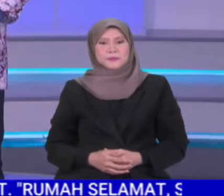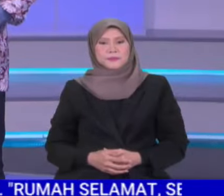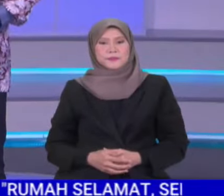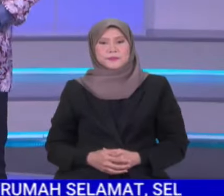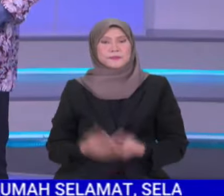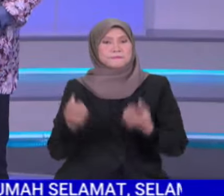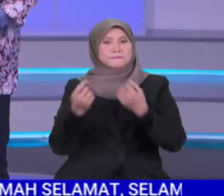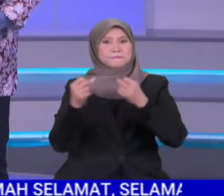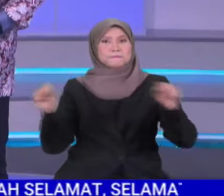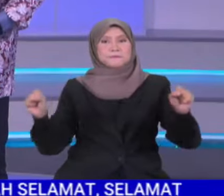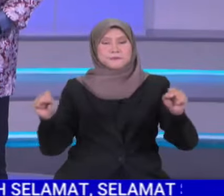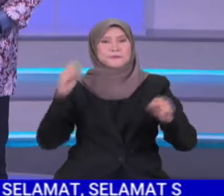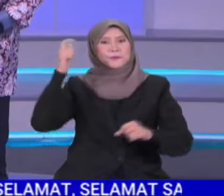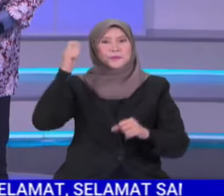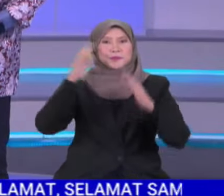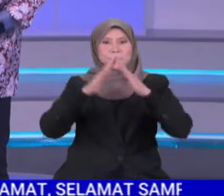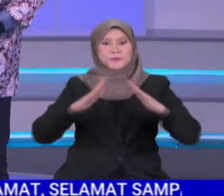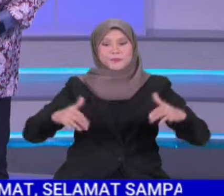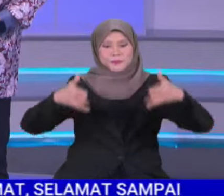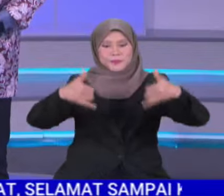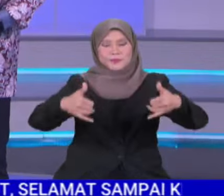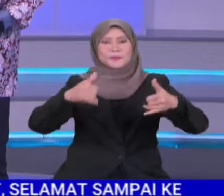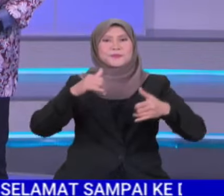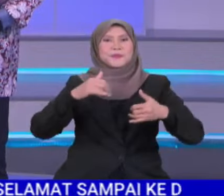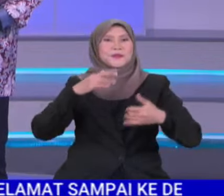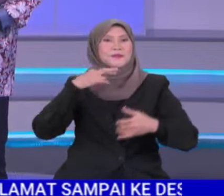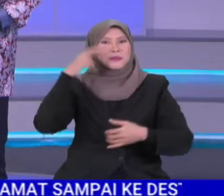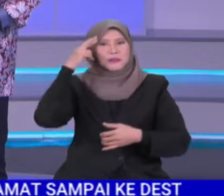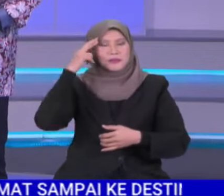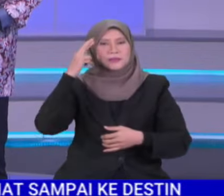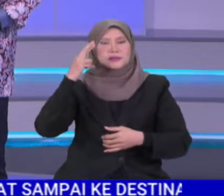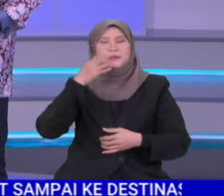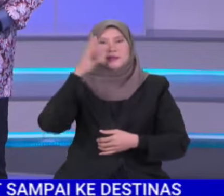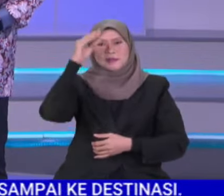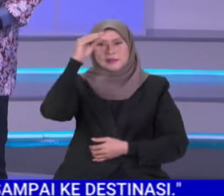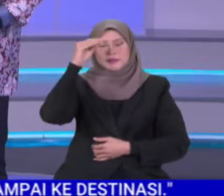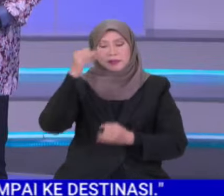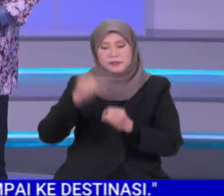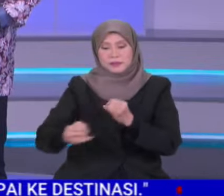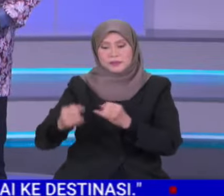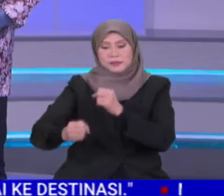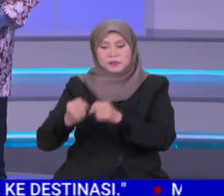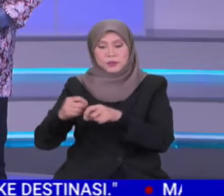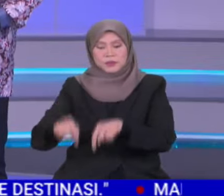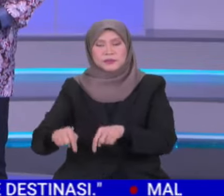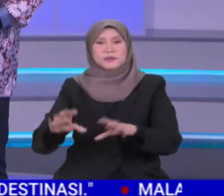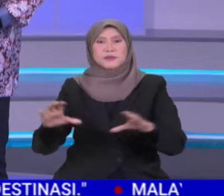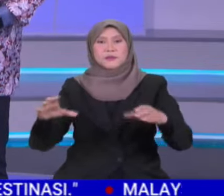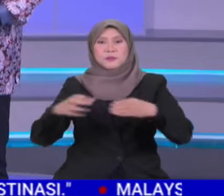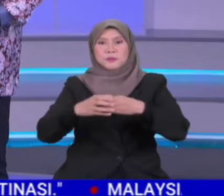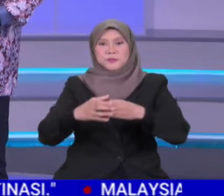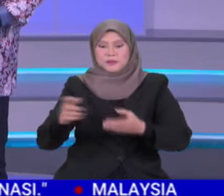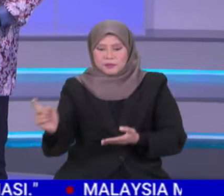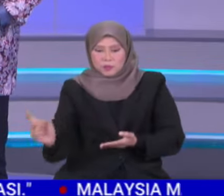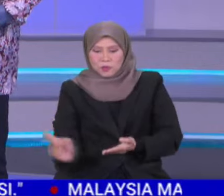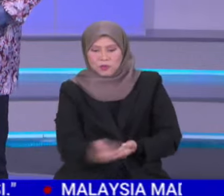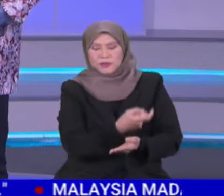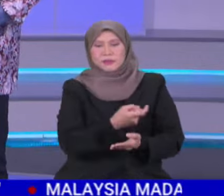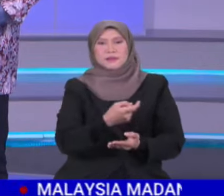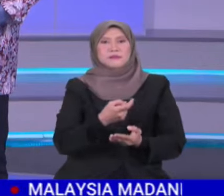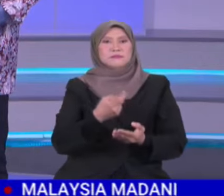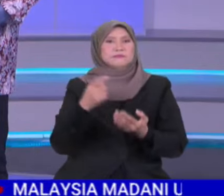Baik, sebagai persediaan menjadi tuan rumah Piala Dunia Remaja Lelaki 2023 hujung tahun ini, skuad hoki muda negara telah